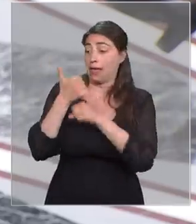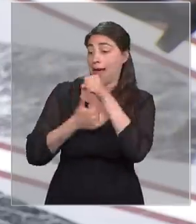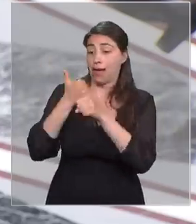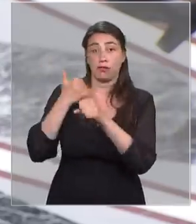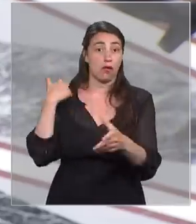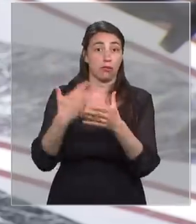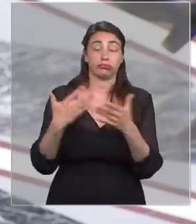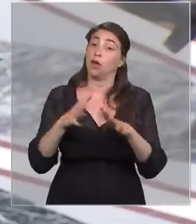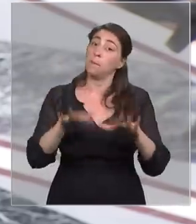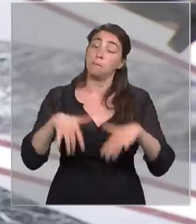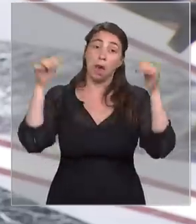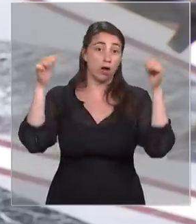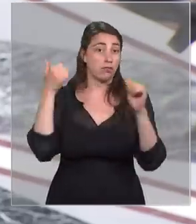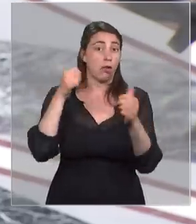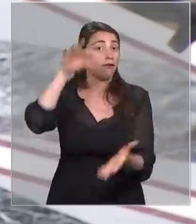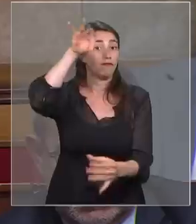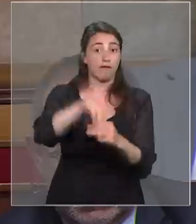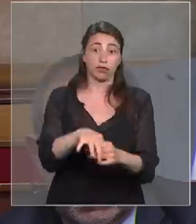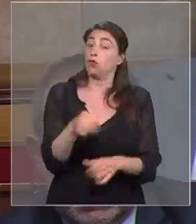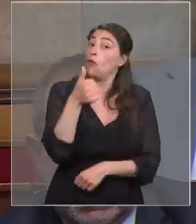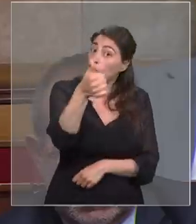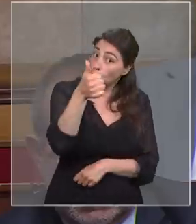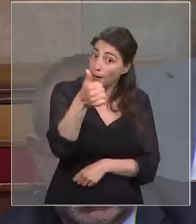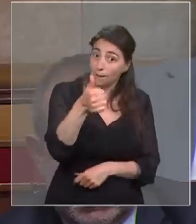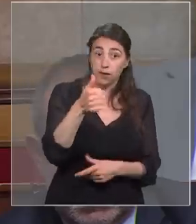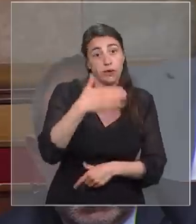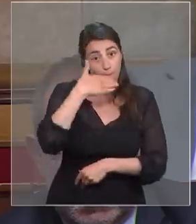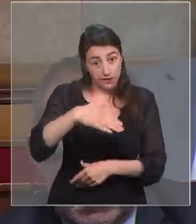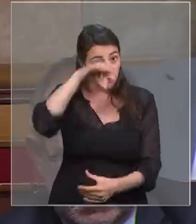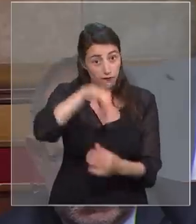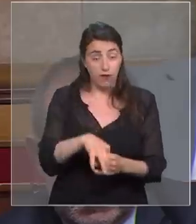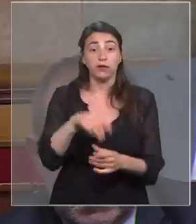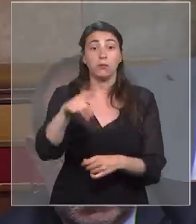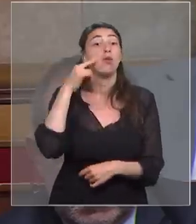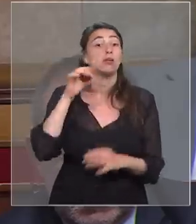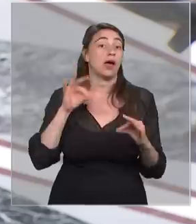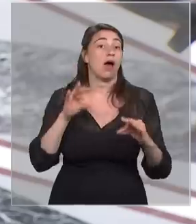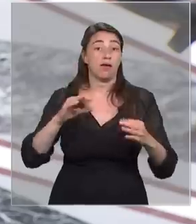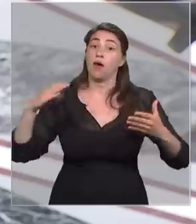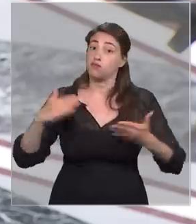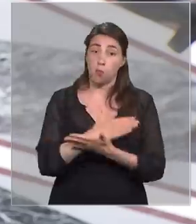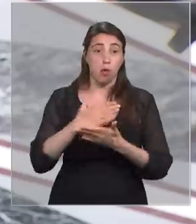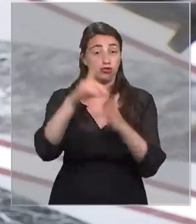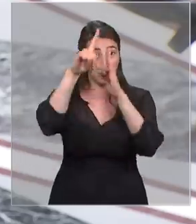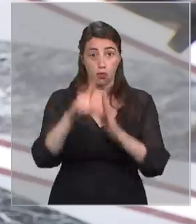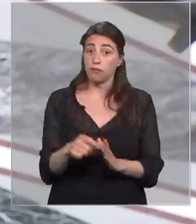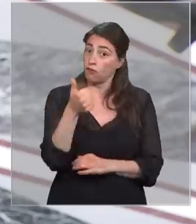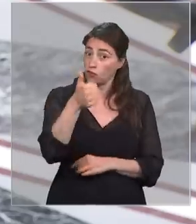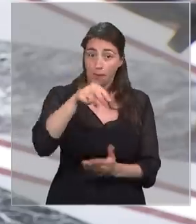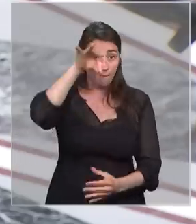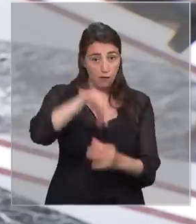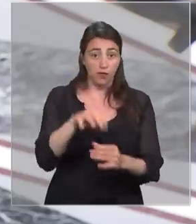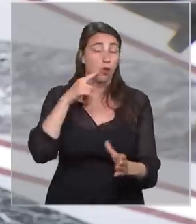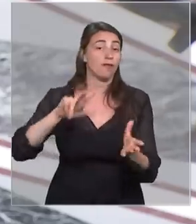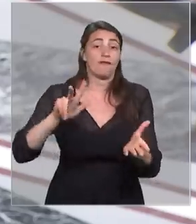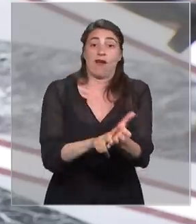adoptés par le Parlement. Vous-même, Madame la députée, vous avez eu l'occasion, et merci pour cela, de voter favorablement sur un certain nombre de projets de loi. Et c'est tant mieux. On ne pourrait pas concevoir,